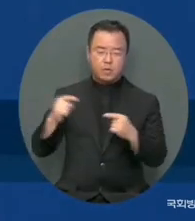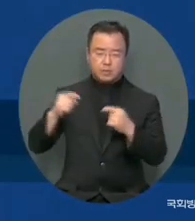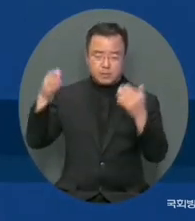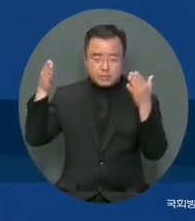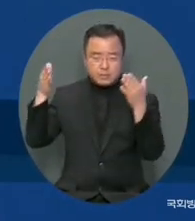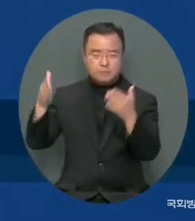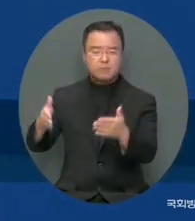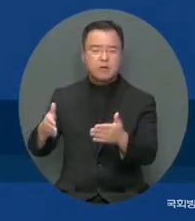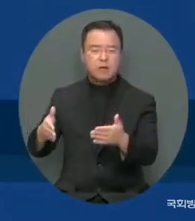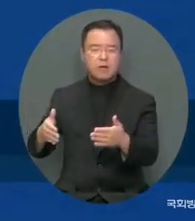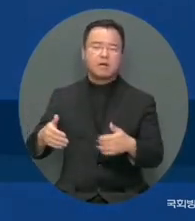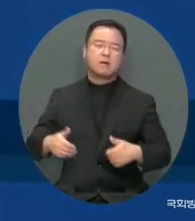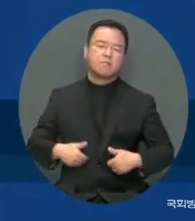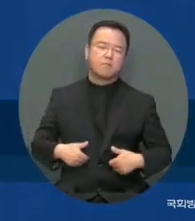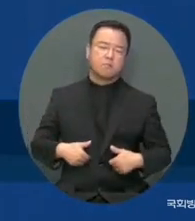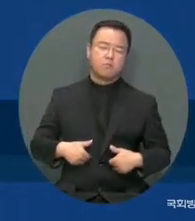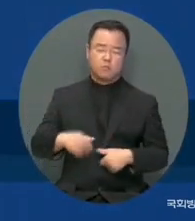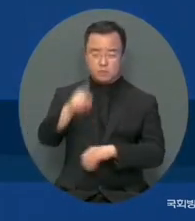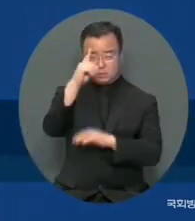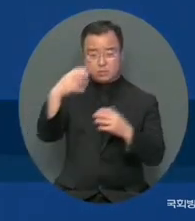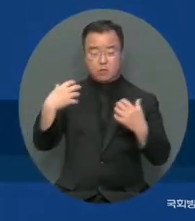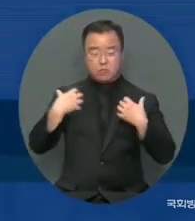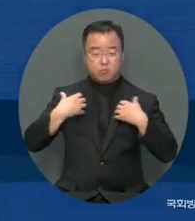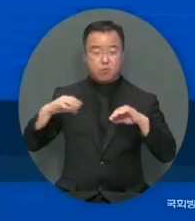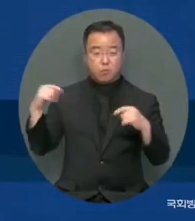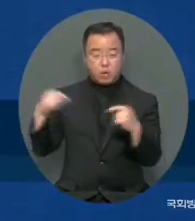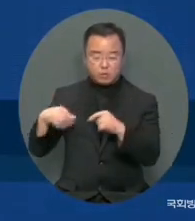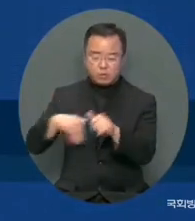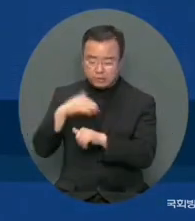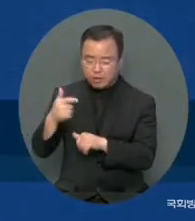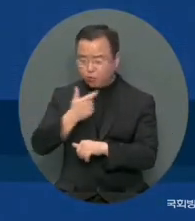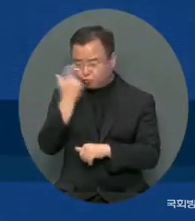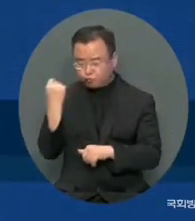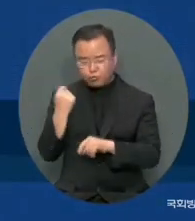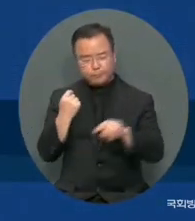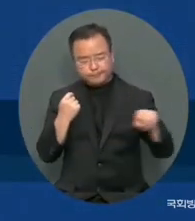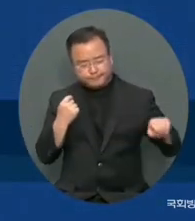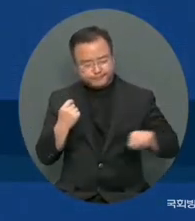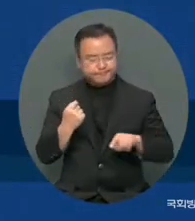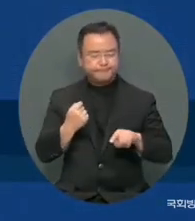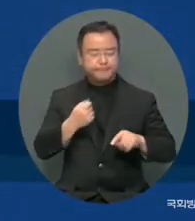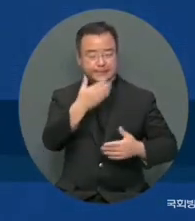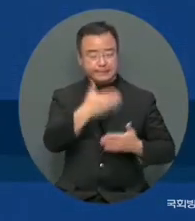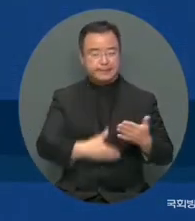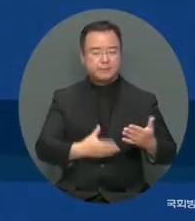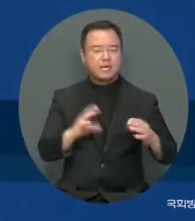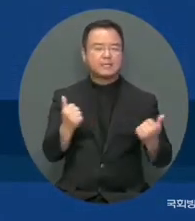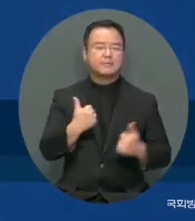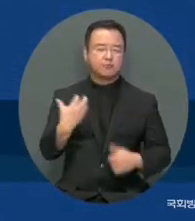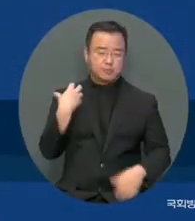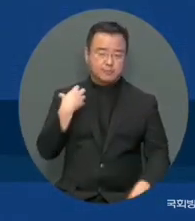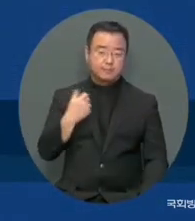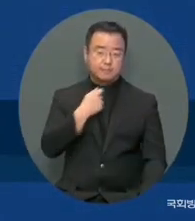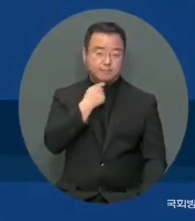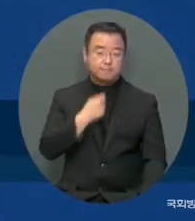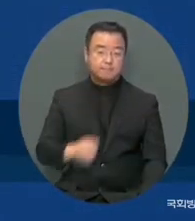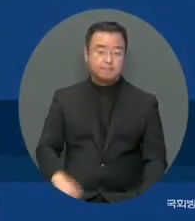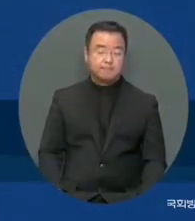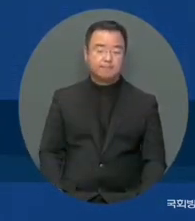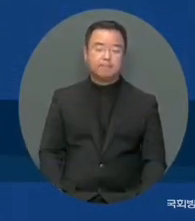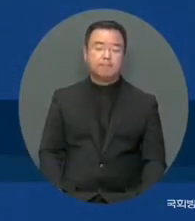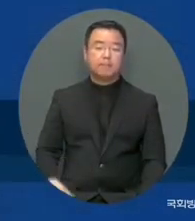수밖에 없는 이런 정부 외교의 공백을 보완하는 역할을 의회 외교가 맡겠습니다.